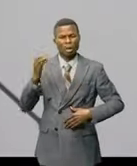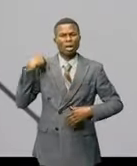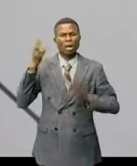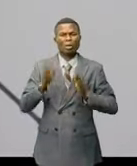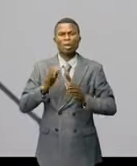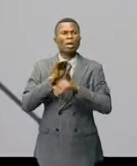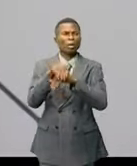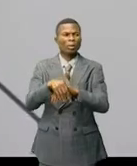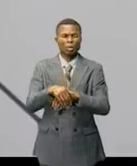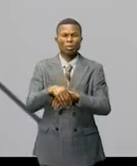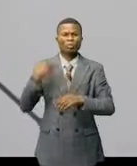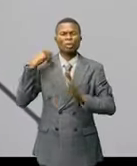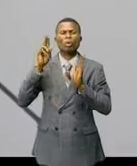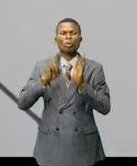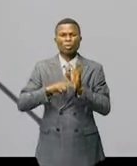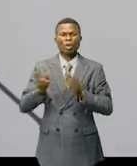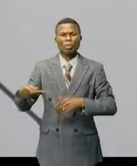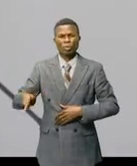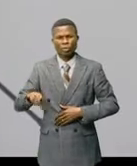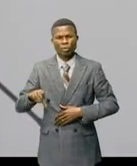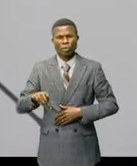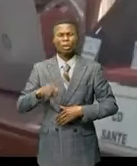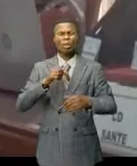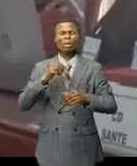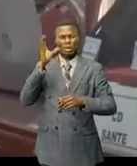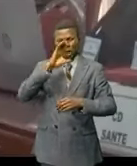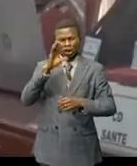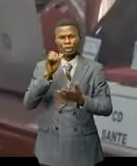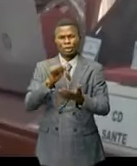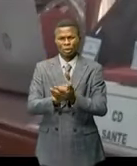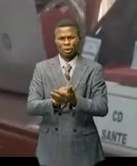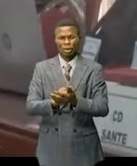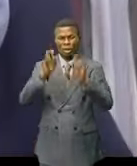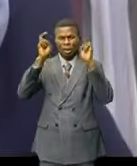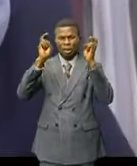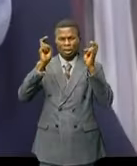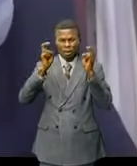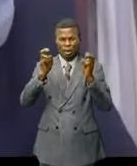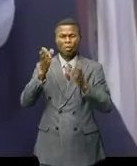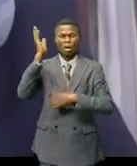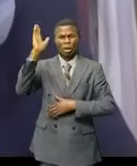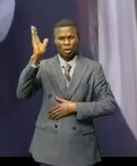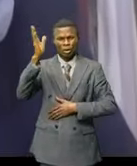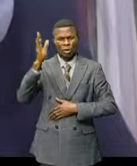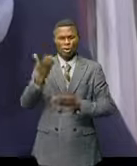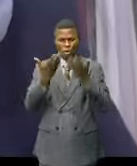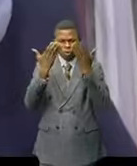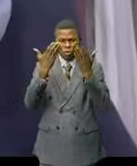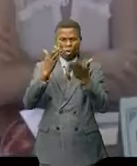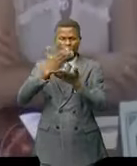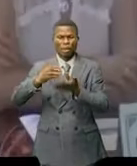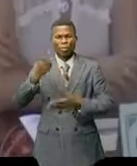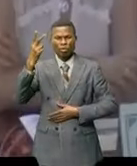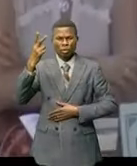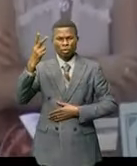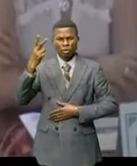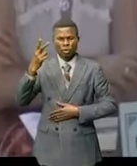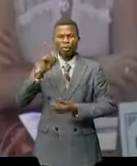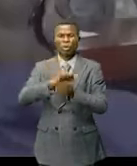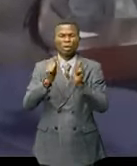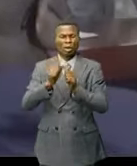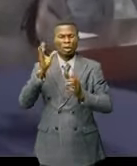promet l'implication du gouvernement provincial dans cette lutte. Notons que le thème de cette plaidoirie s'intitule « Études des phases 2, randomisées en